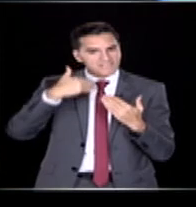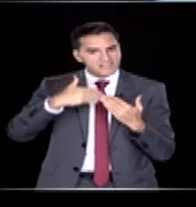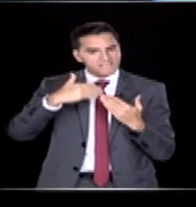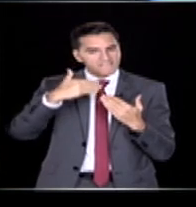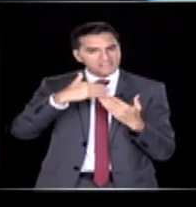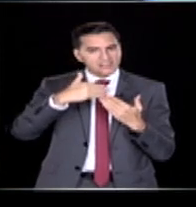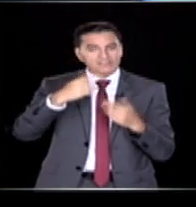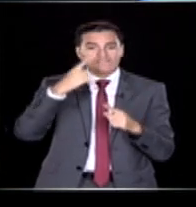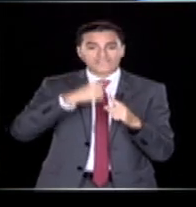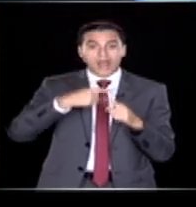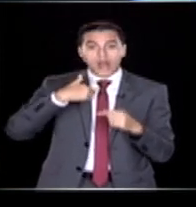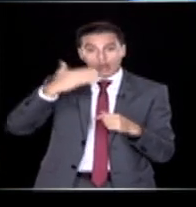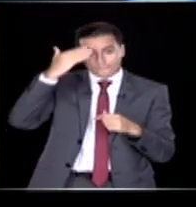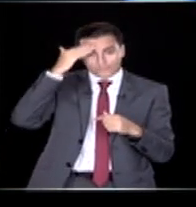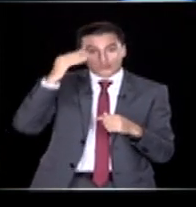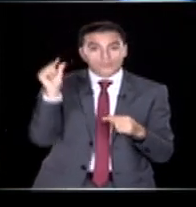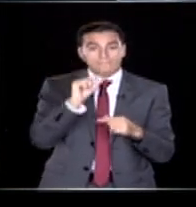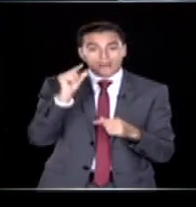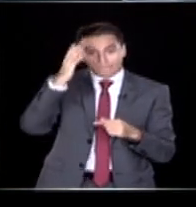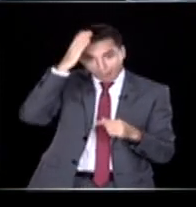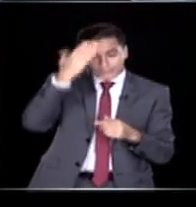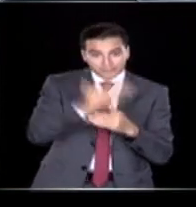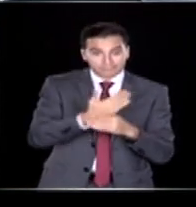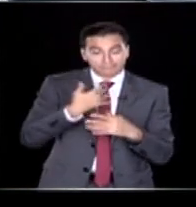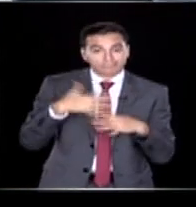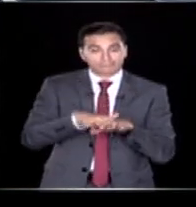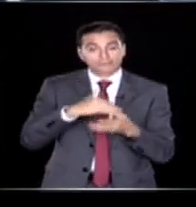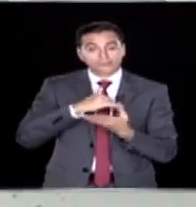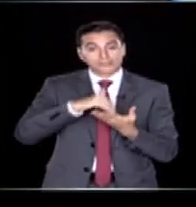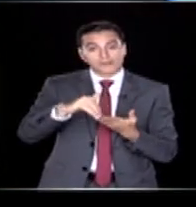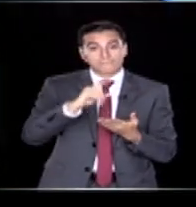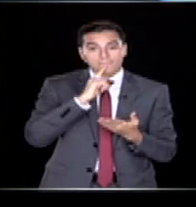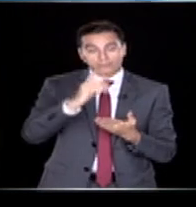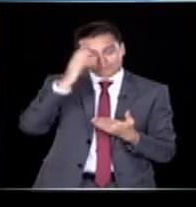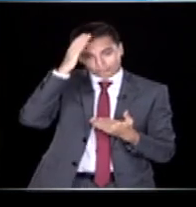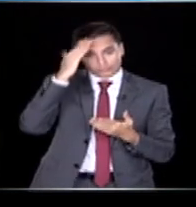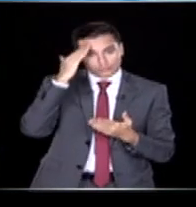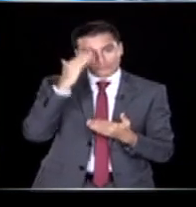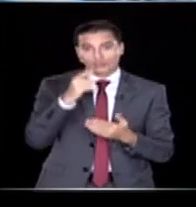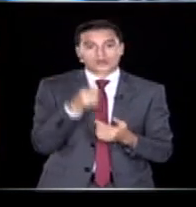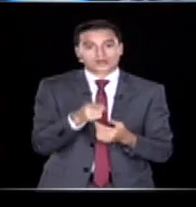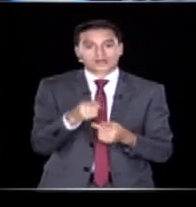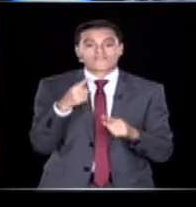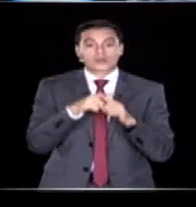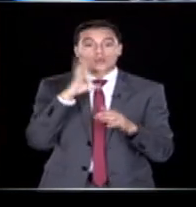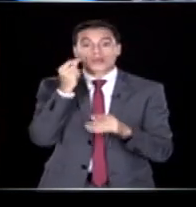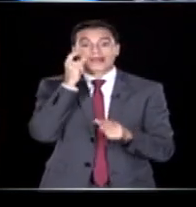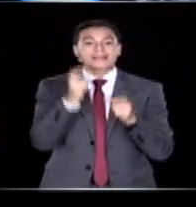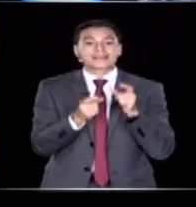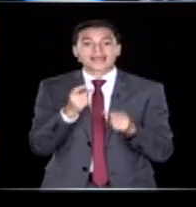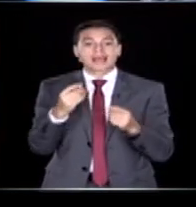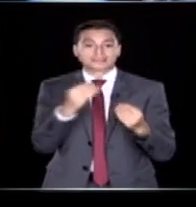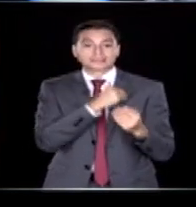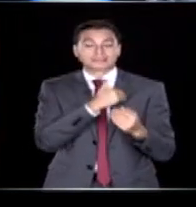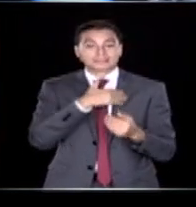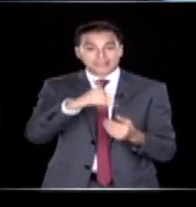حابب اشكر برنامج العباقره انهم اتاحوا لنا المشاركه وخاصه الفئه بتاع ذوي الهمه. كل الناس اللي شجعتني ان انا اقدم